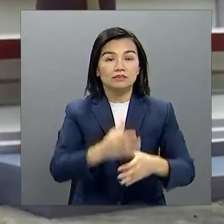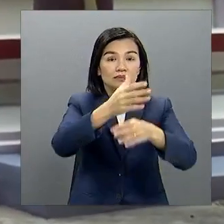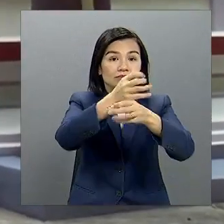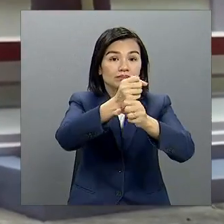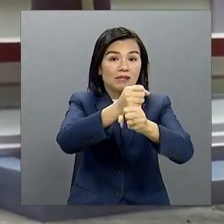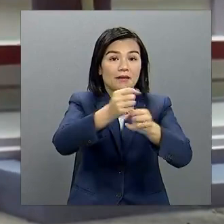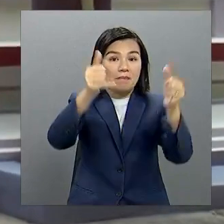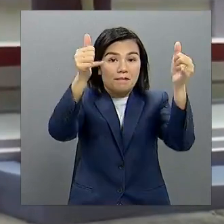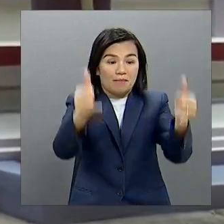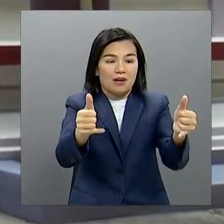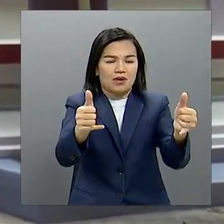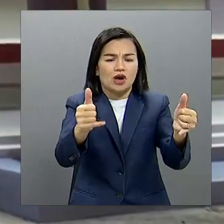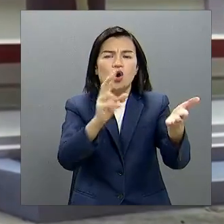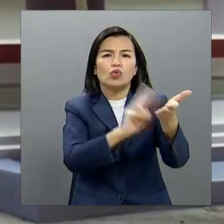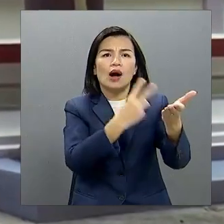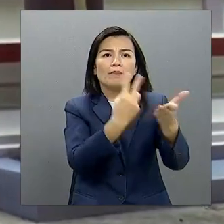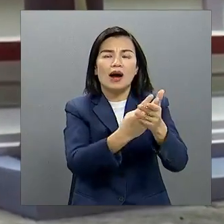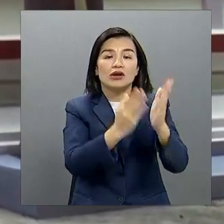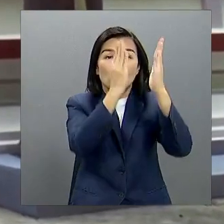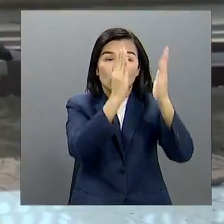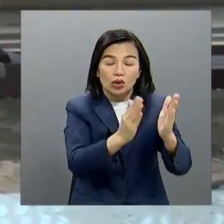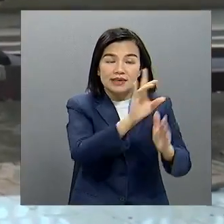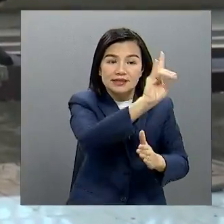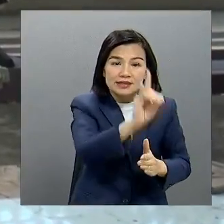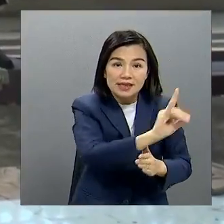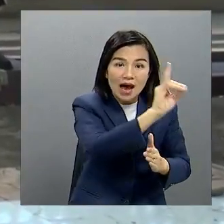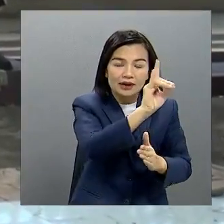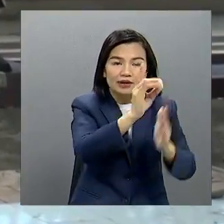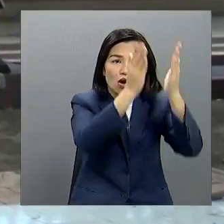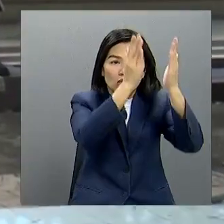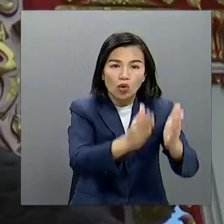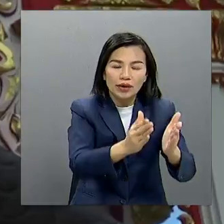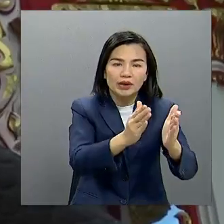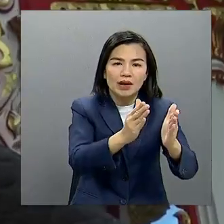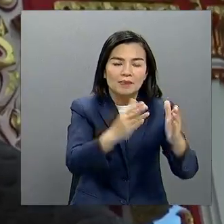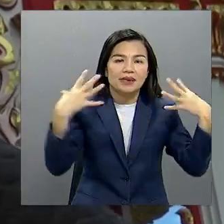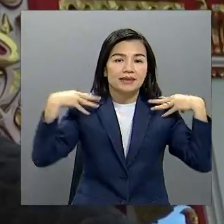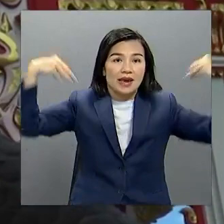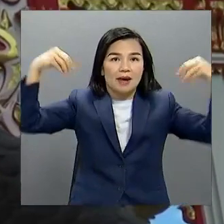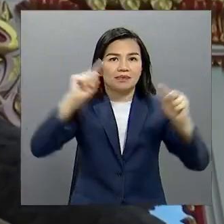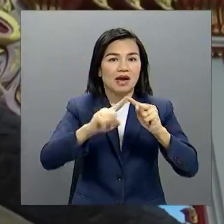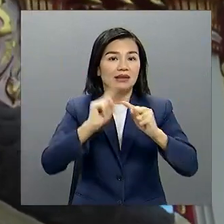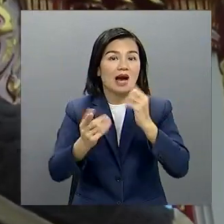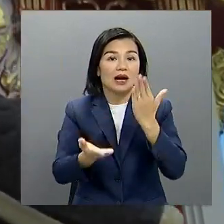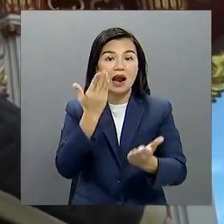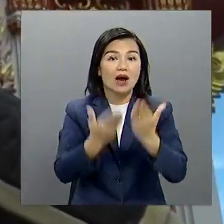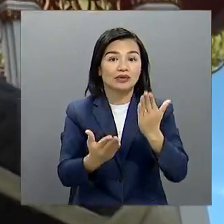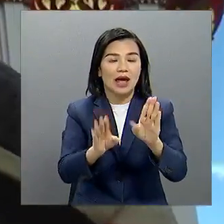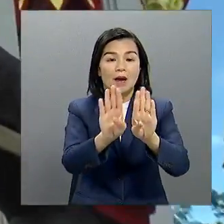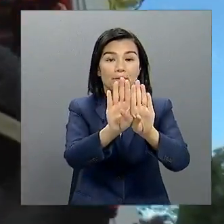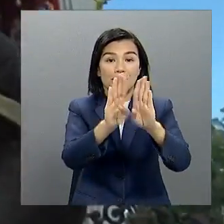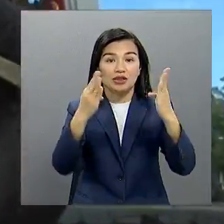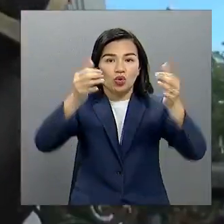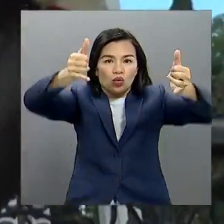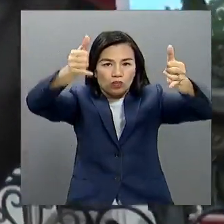ว่าคือรูปของสัตว์อสูรเทพเทวดาและมนุษย์หรือสิ่งมีชีวิตใดๆก็ตามที่ตั้งอยู่บริเวณหน้าบานประตูช่องท